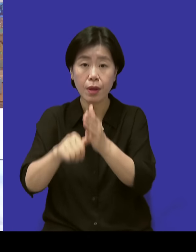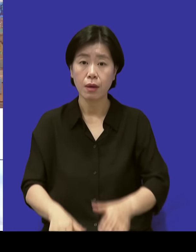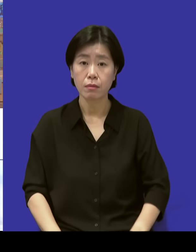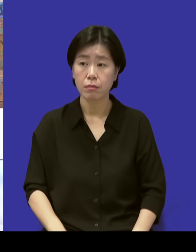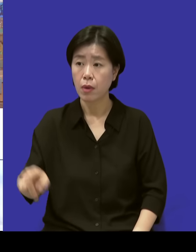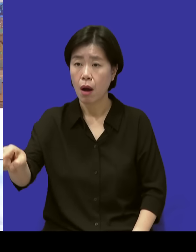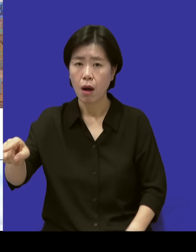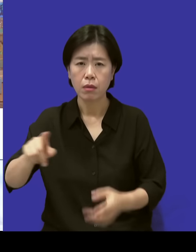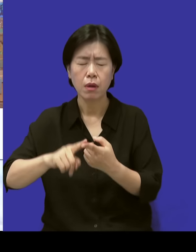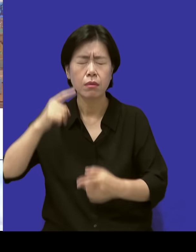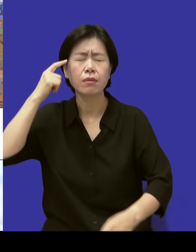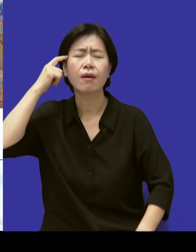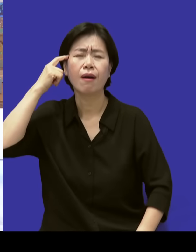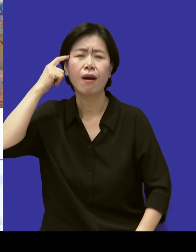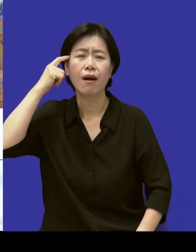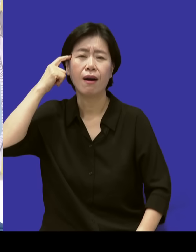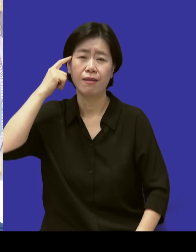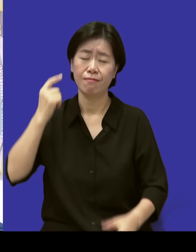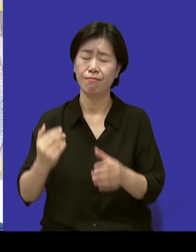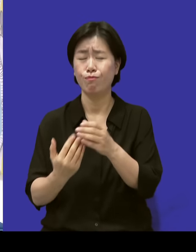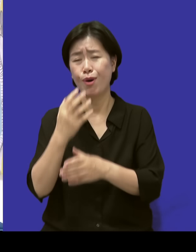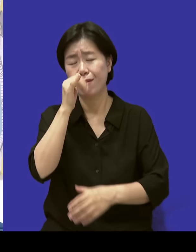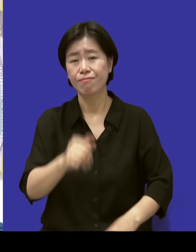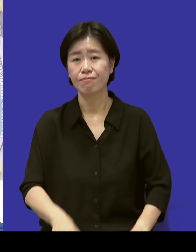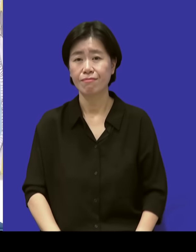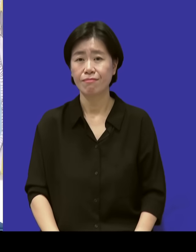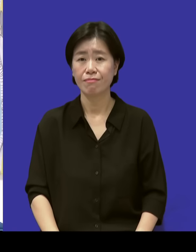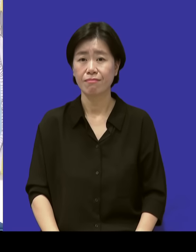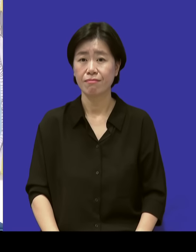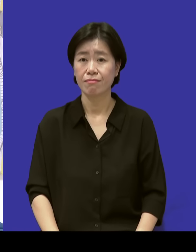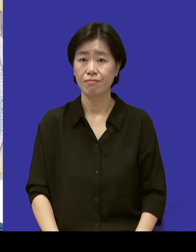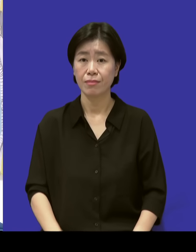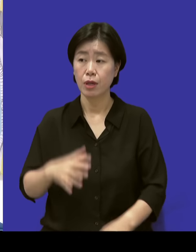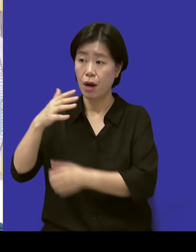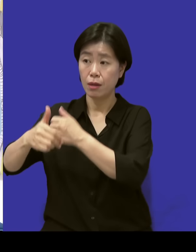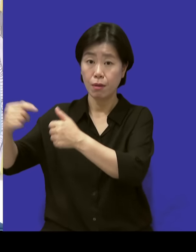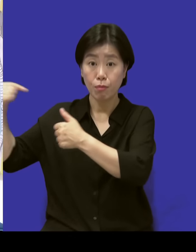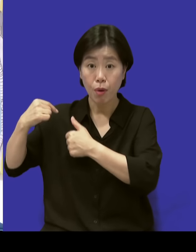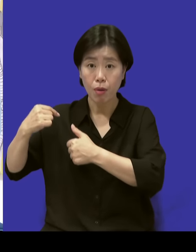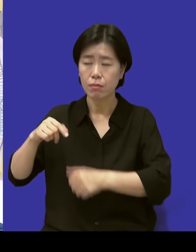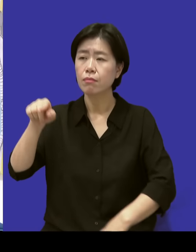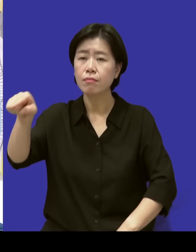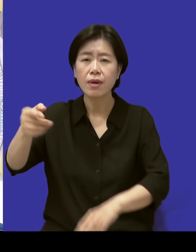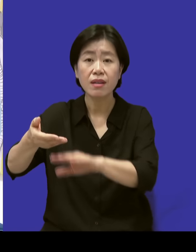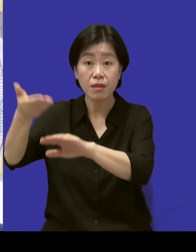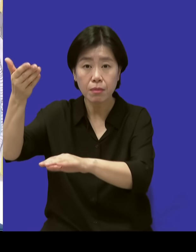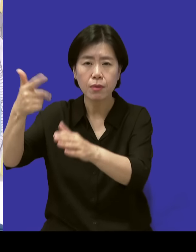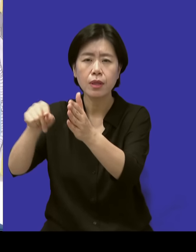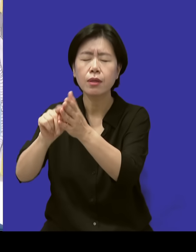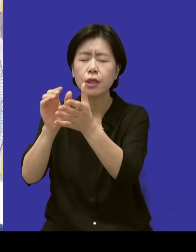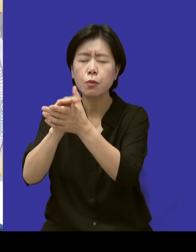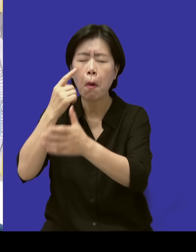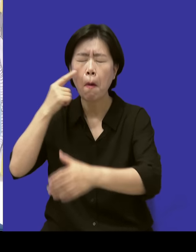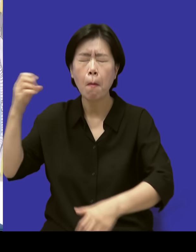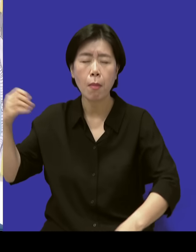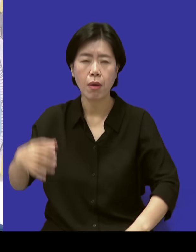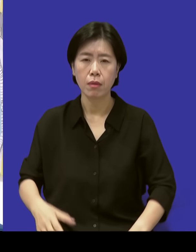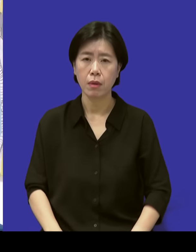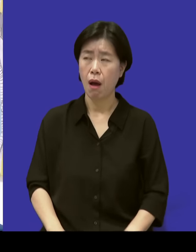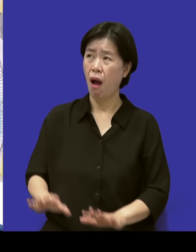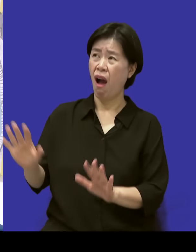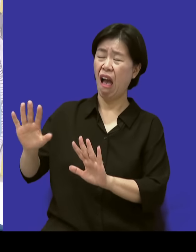계속 생각나게 하시는 거예요. 아니, 이 사람을 위해서 기도를 하래요. 아, 나 너무 싫은데, 보기도 싫은데, 근데